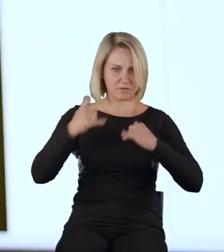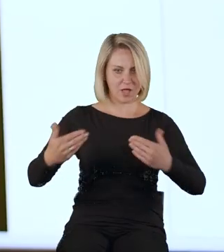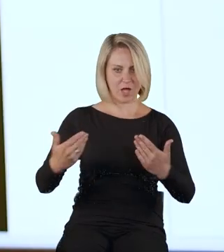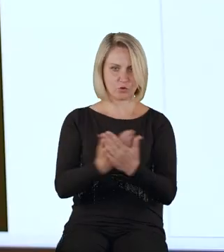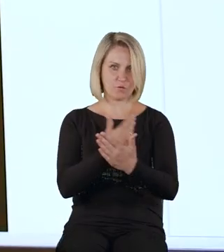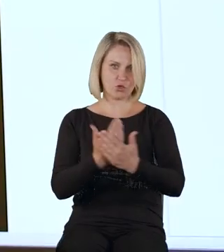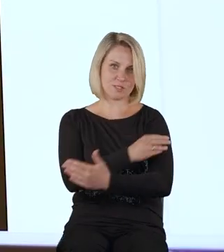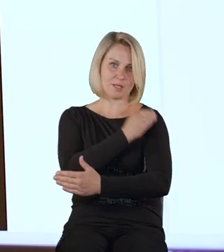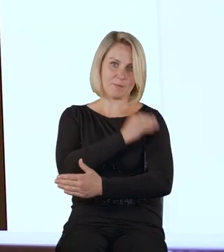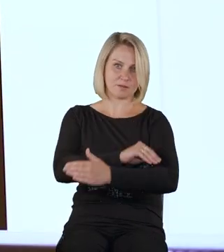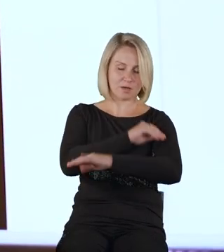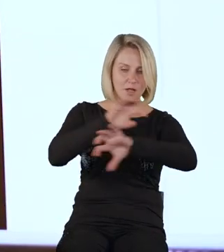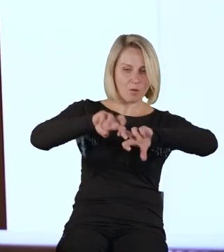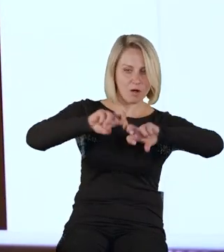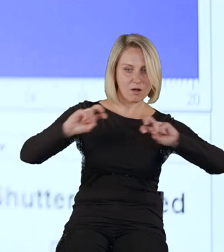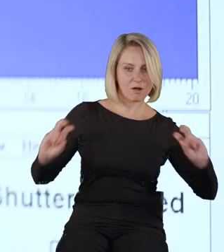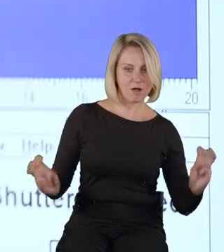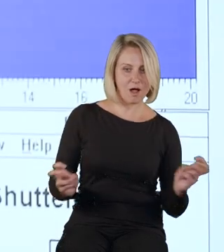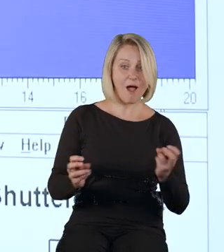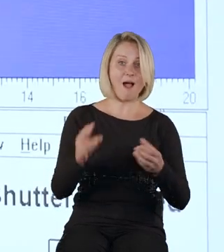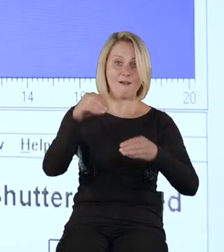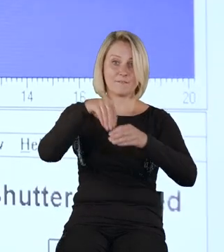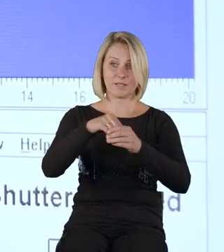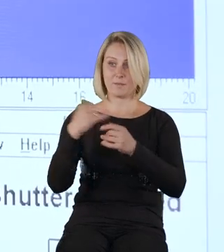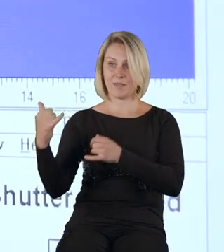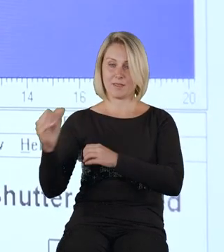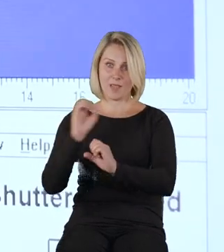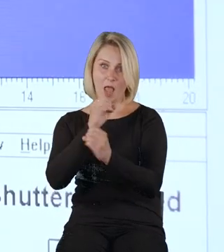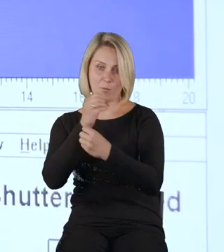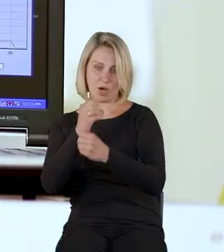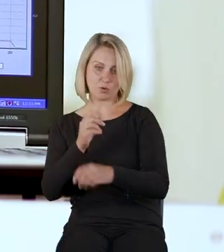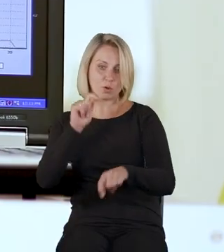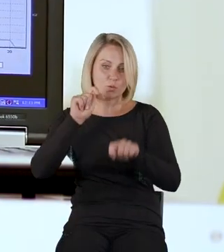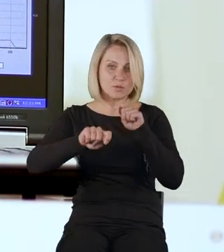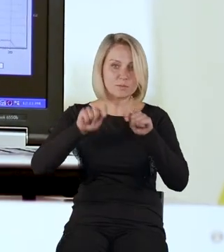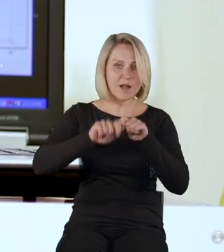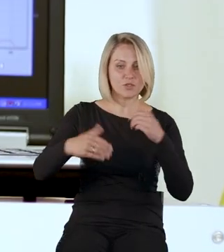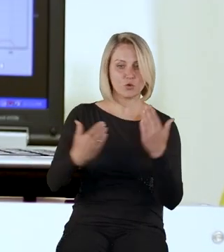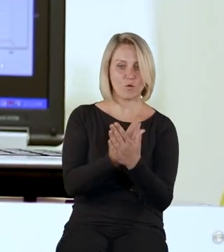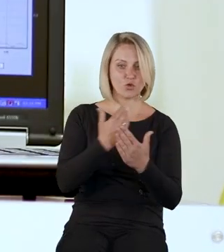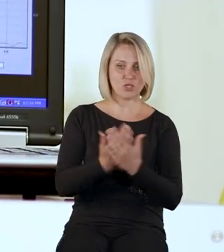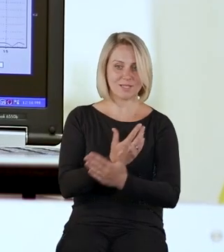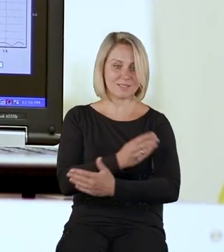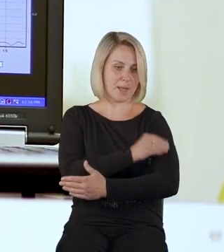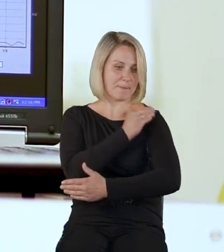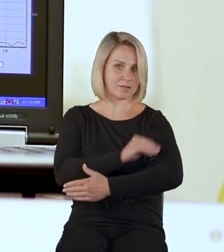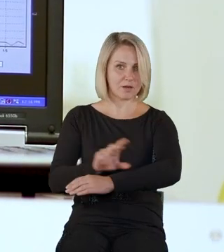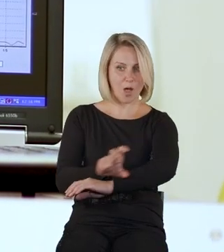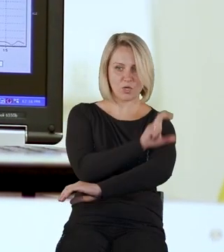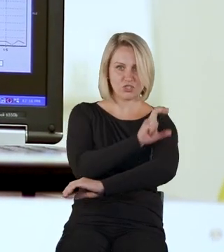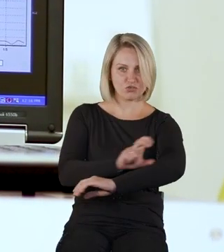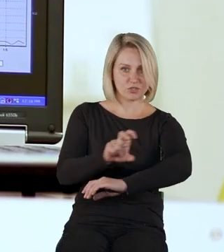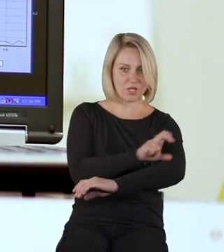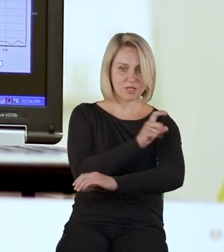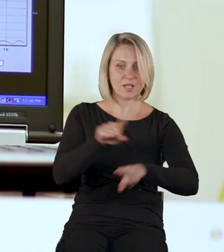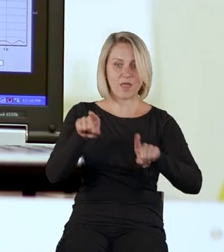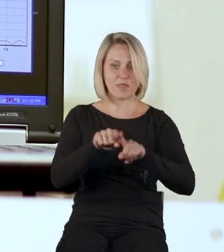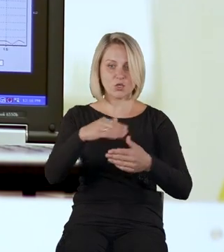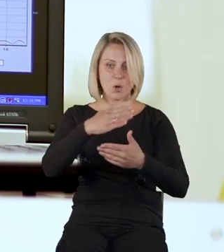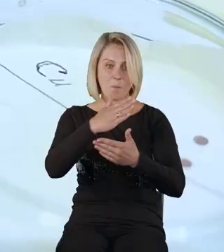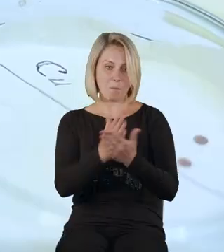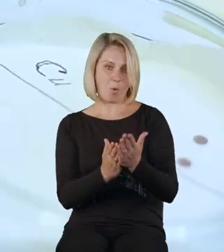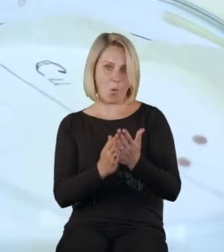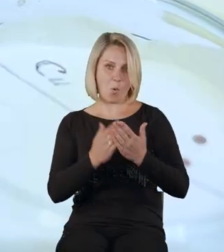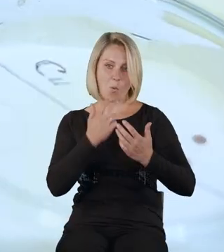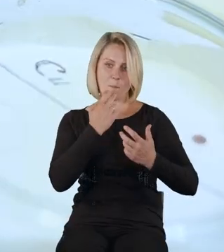materiałach. Z kolei w laboratorium nanoindentacji bada się właściwości nowoczesnych materiałów inżynierskich i półprzewodników w